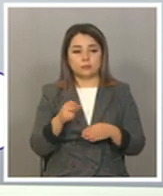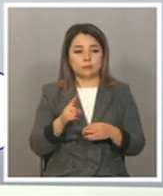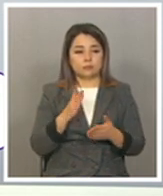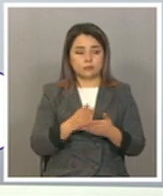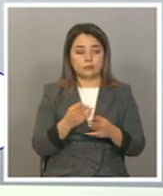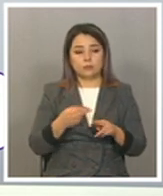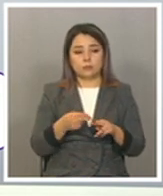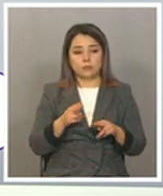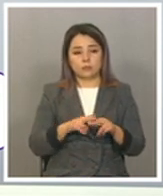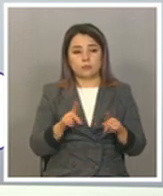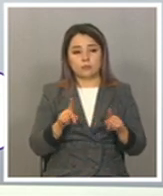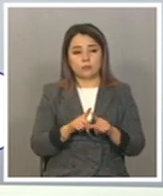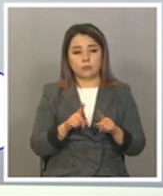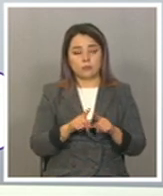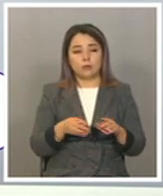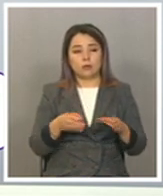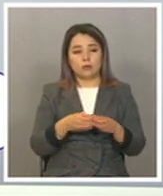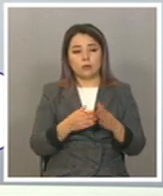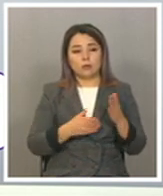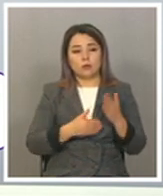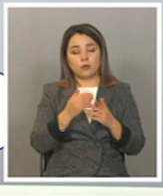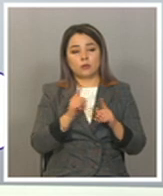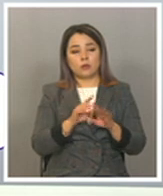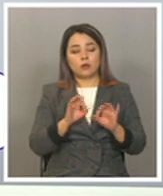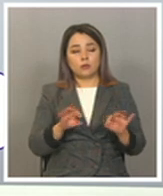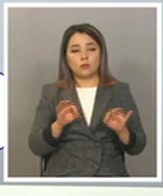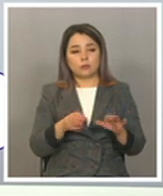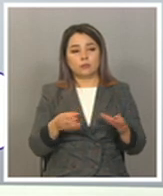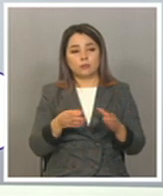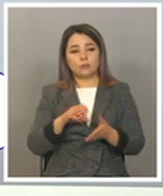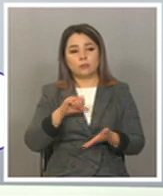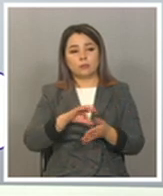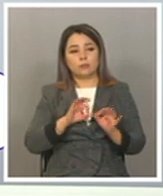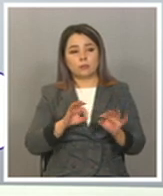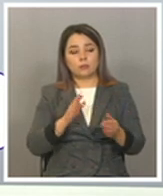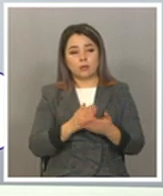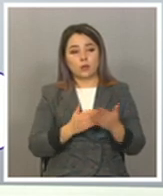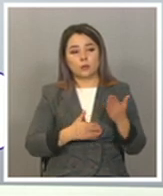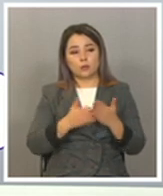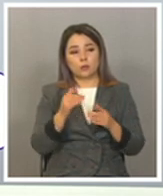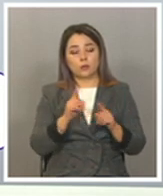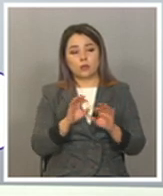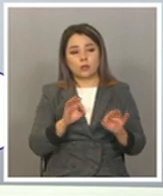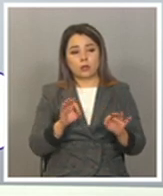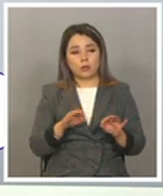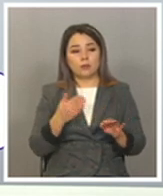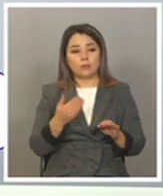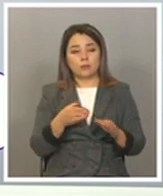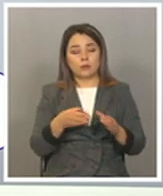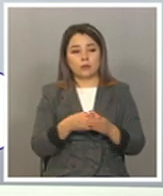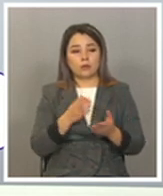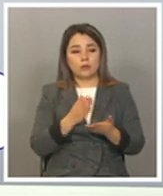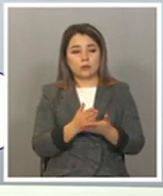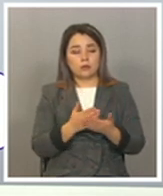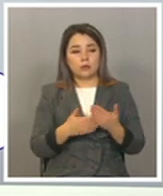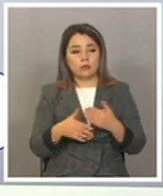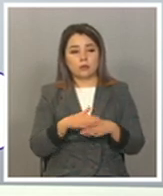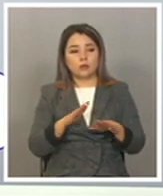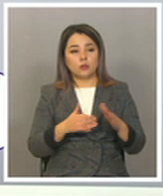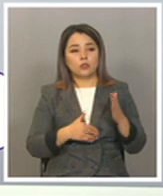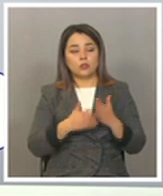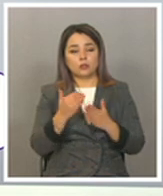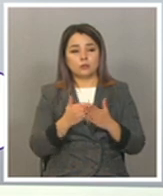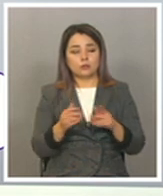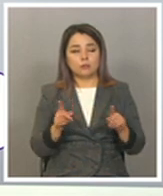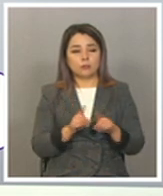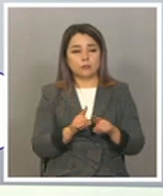жерде, жоғарыда біз атап өткенде, металдардың, яғни сілтілік металдардың химиялық белсенділігі жоғарыдан төмен